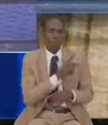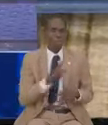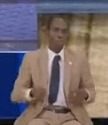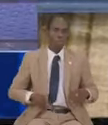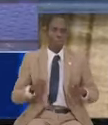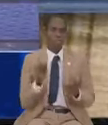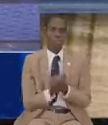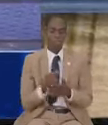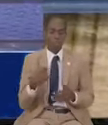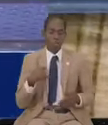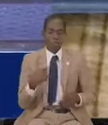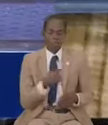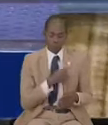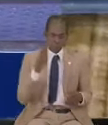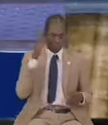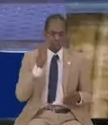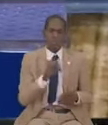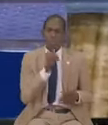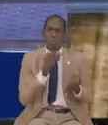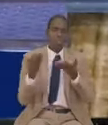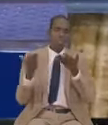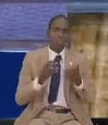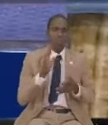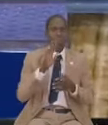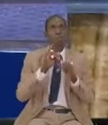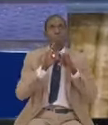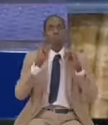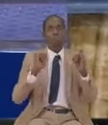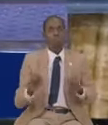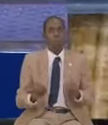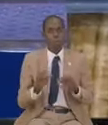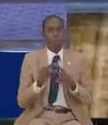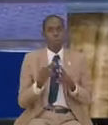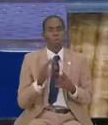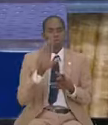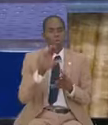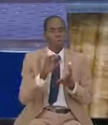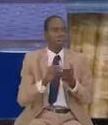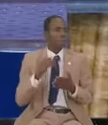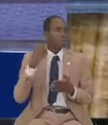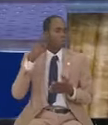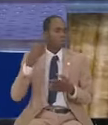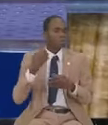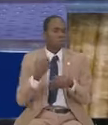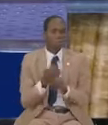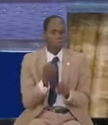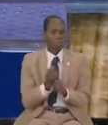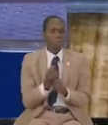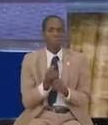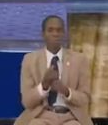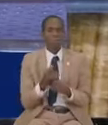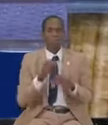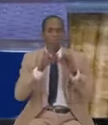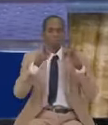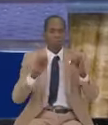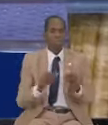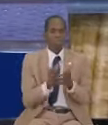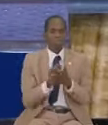servirons pas des dieux et que nous n'adorerons pas la statue d'or que tu as élevé